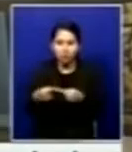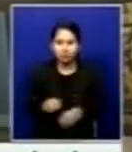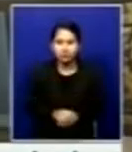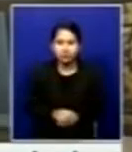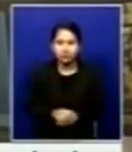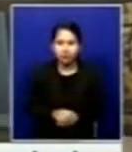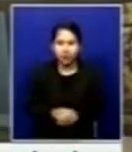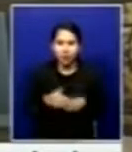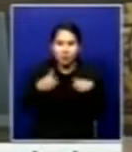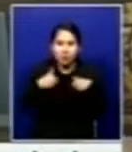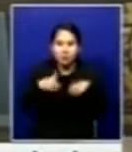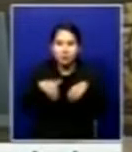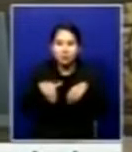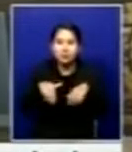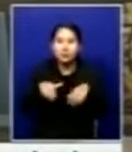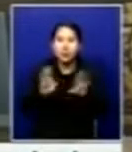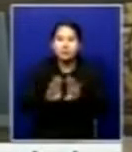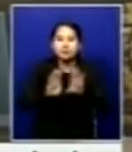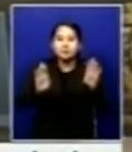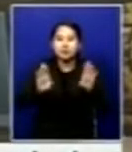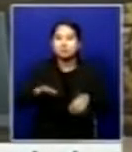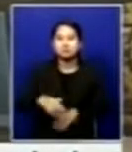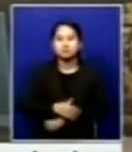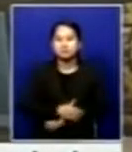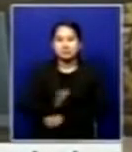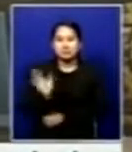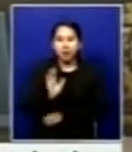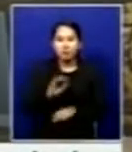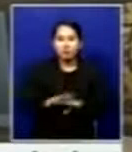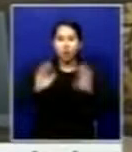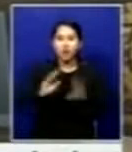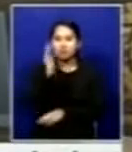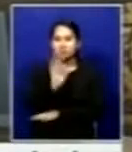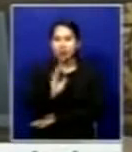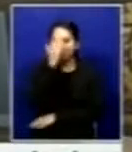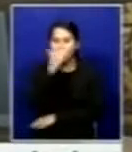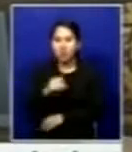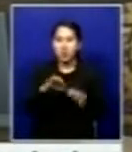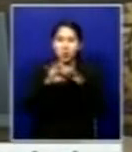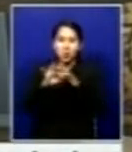ปล่อยไม่กล้าเลยครับที่จะยกเลิกพรกฉุกเฉินเพราะห่วงความมั่นคง